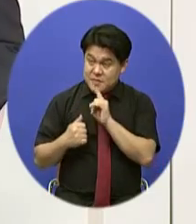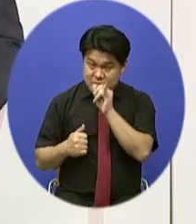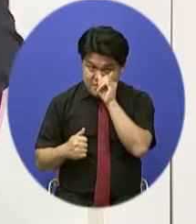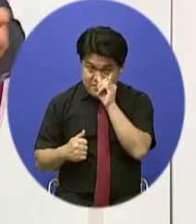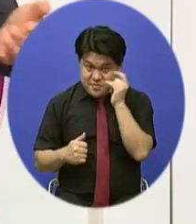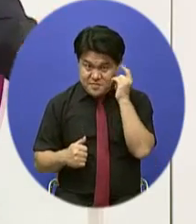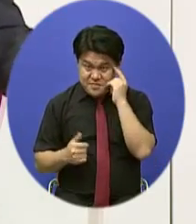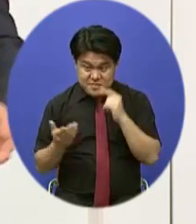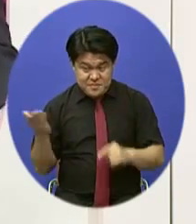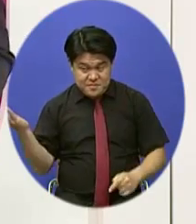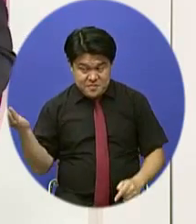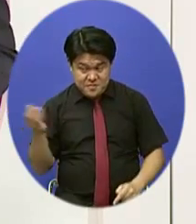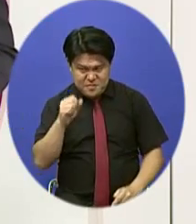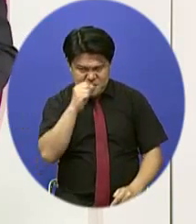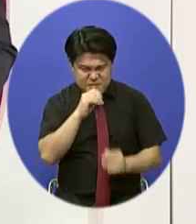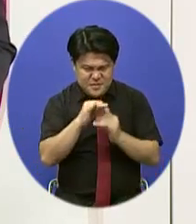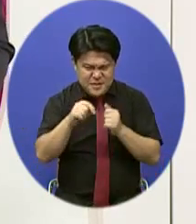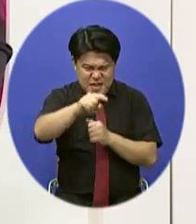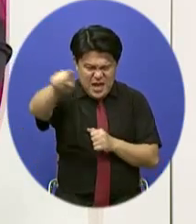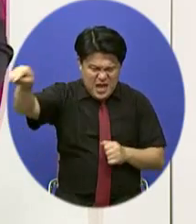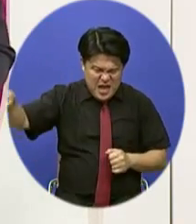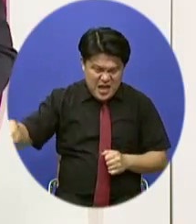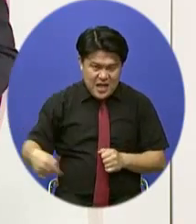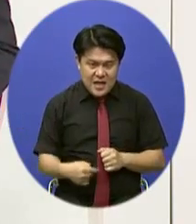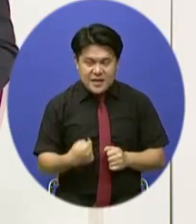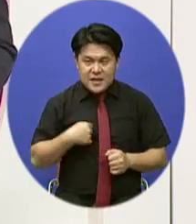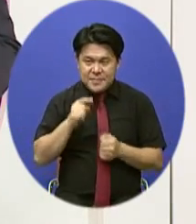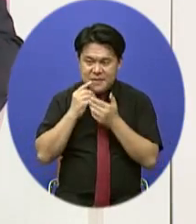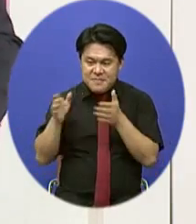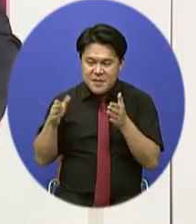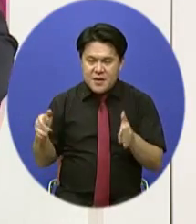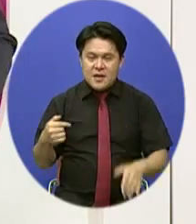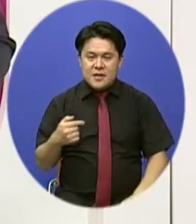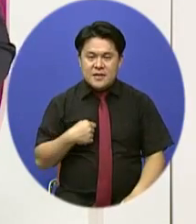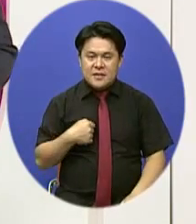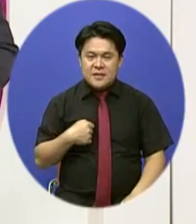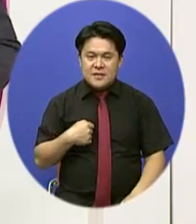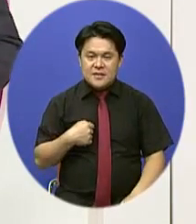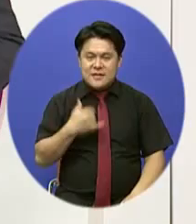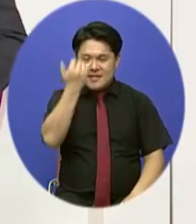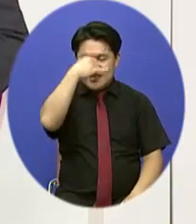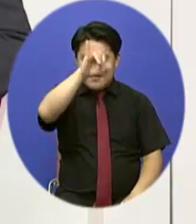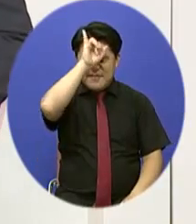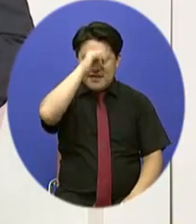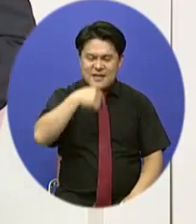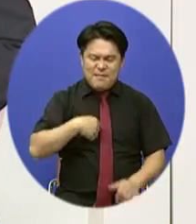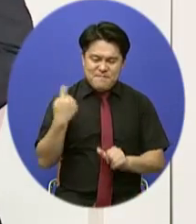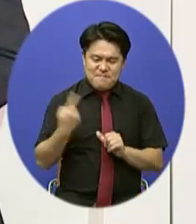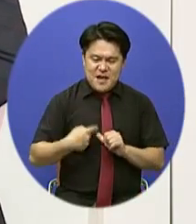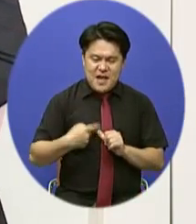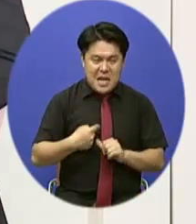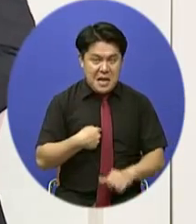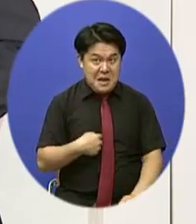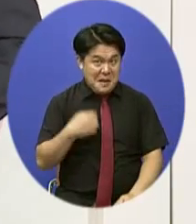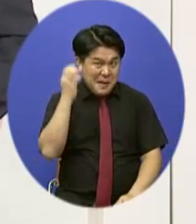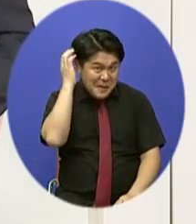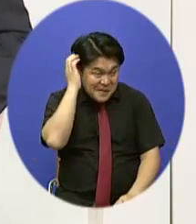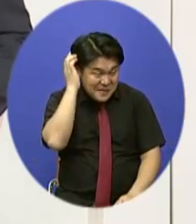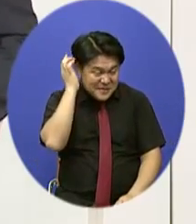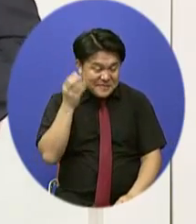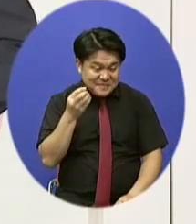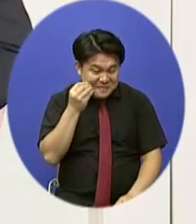네. 이효정 씨 팬 여러분들이 네. 이효정 씨한테 반말한다고 나보고 싸가지 없는 놈이라고 막 그러고